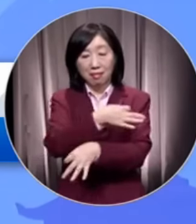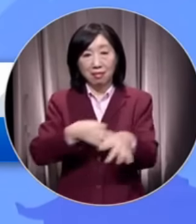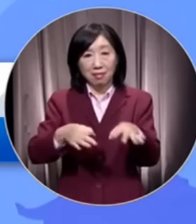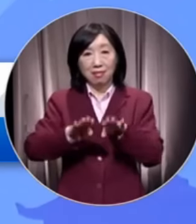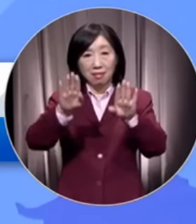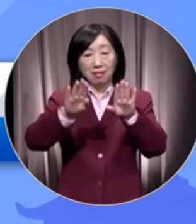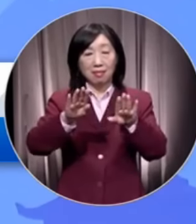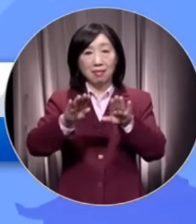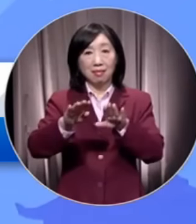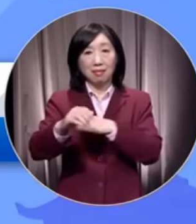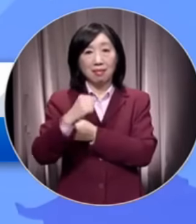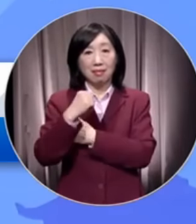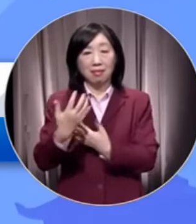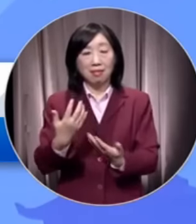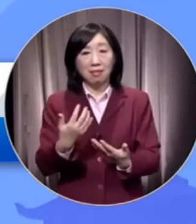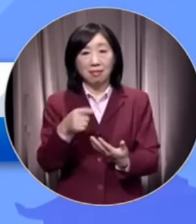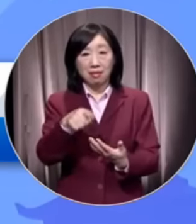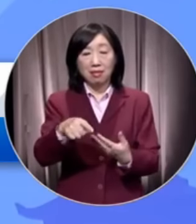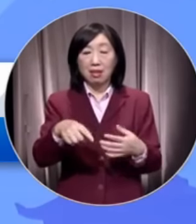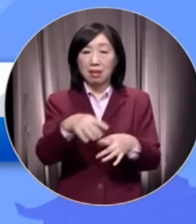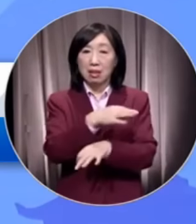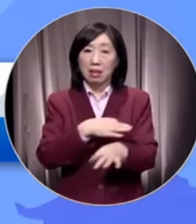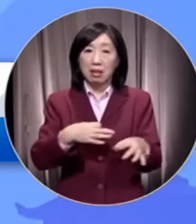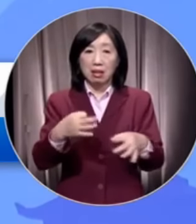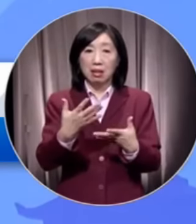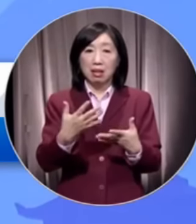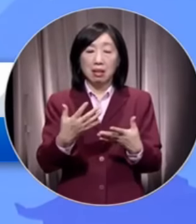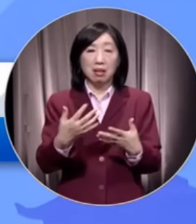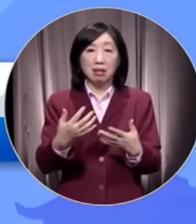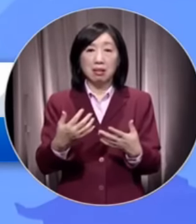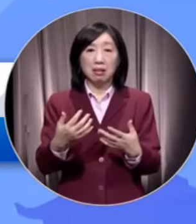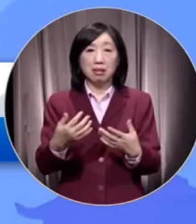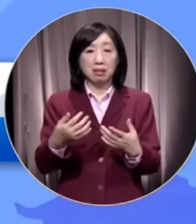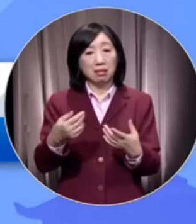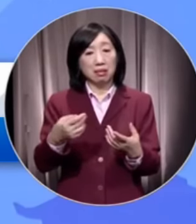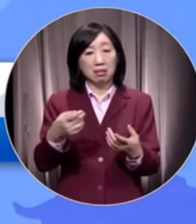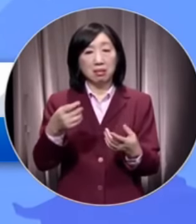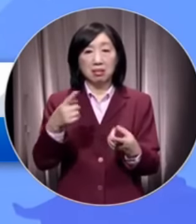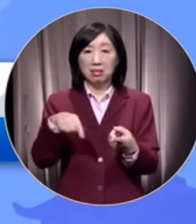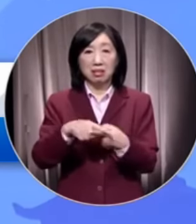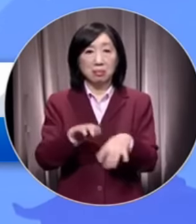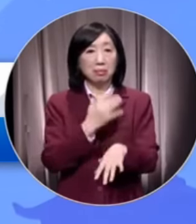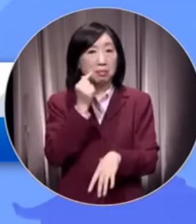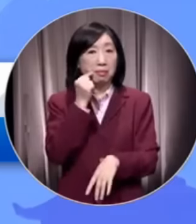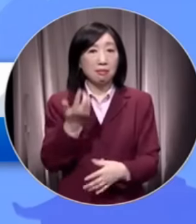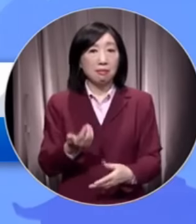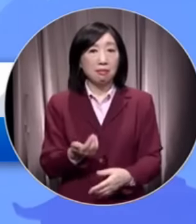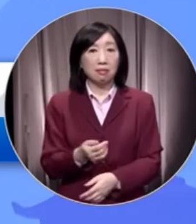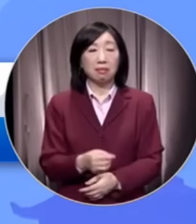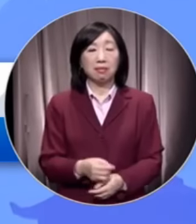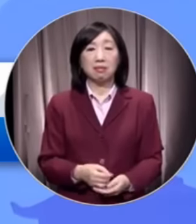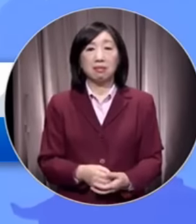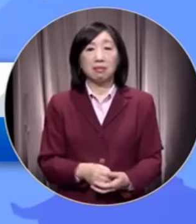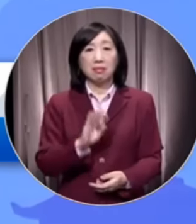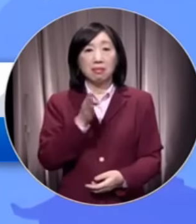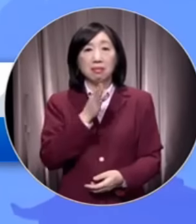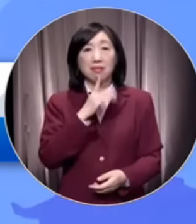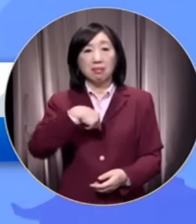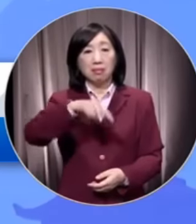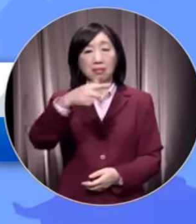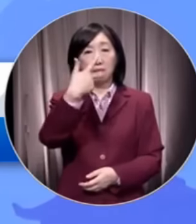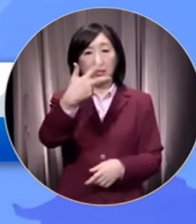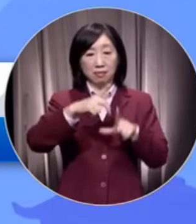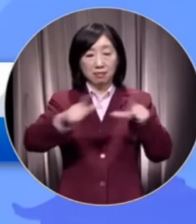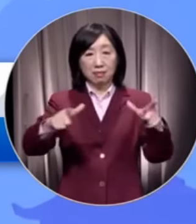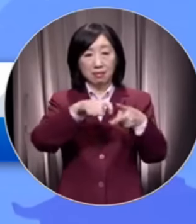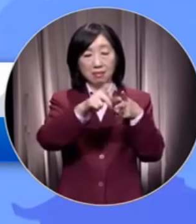动能的话，那我想这个经济的治理一定应该是一个不会太困难的事情。可是你到了七大工商团体的